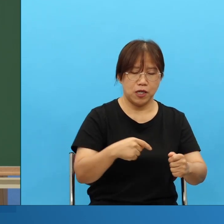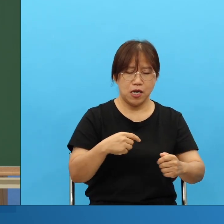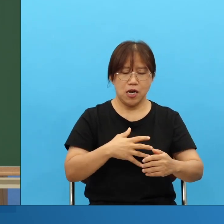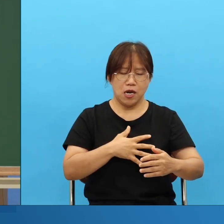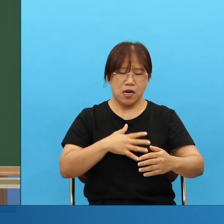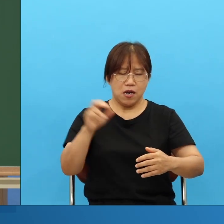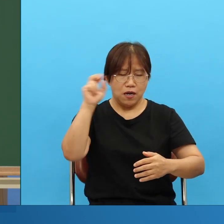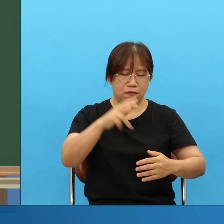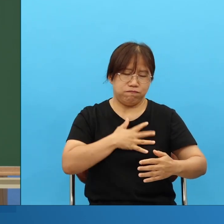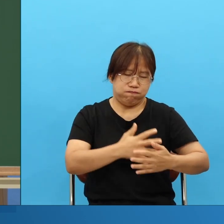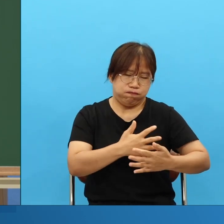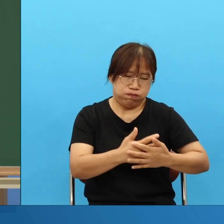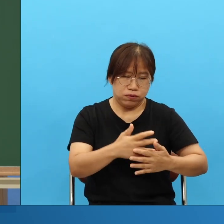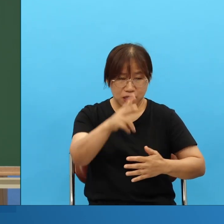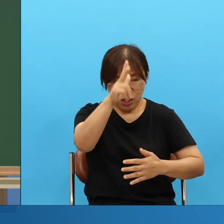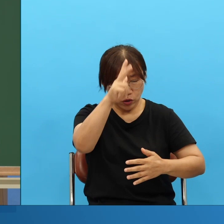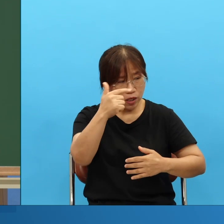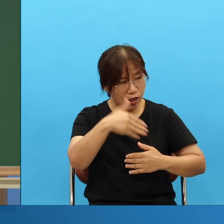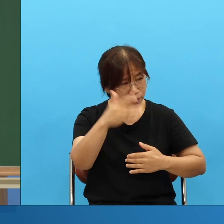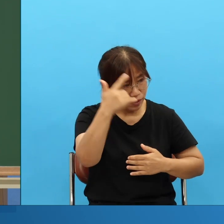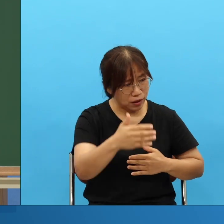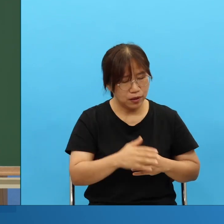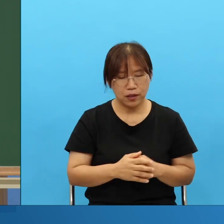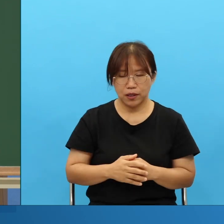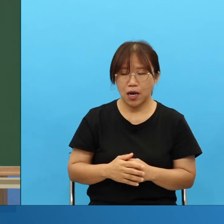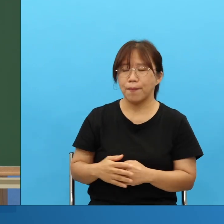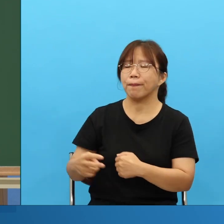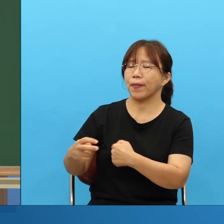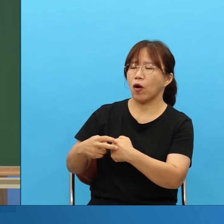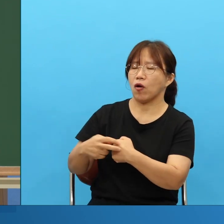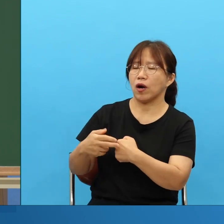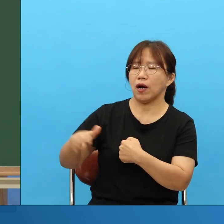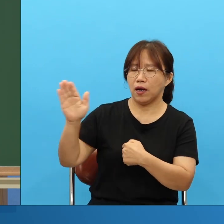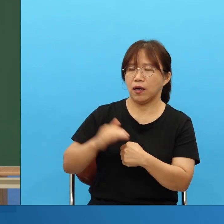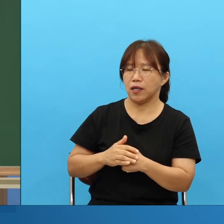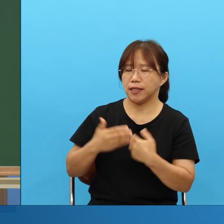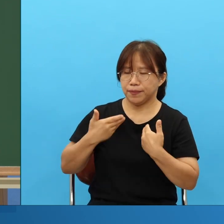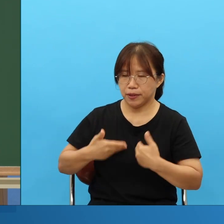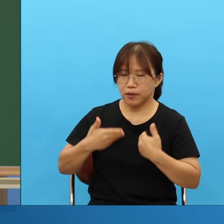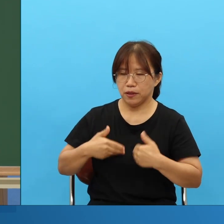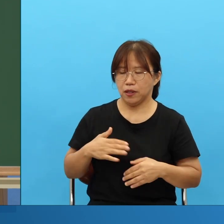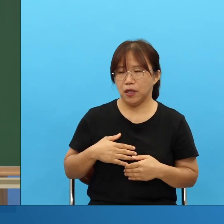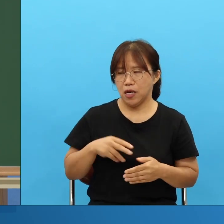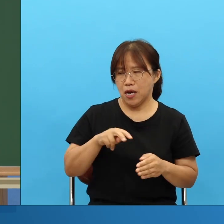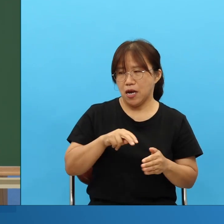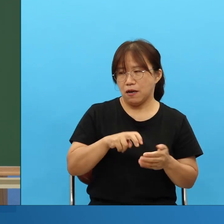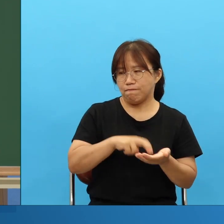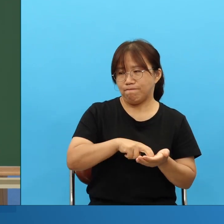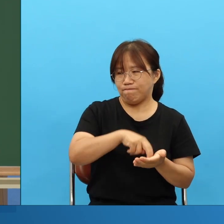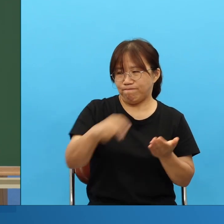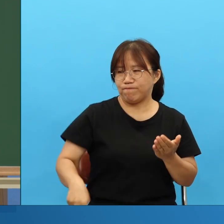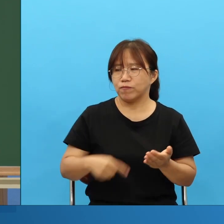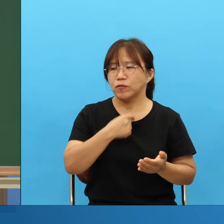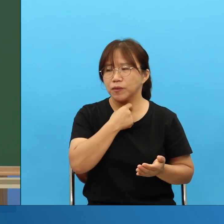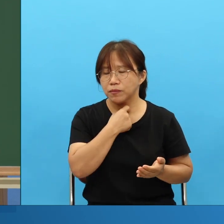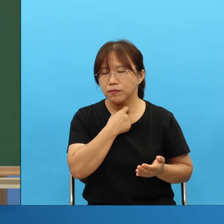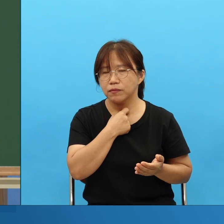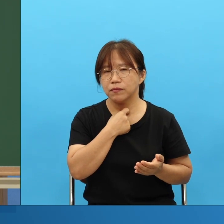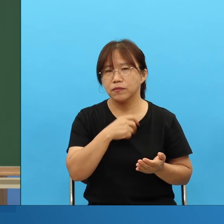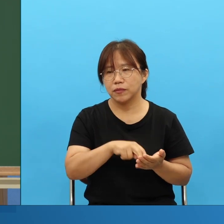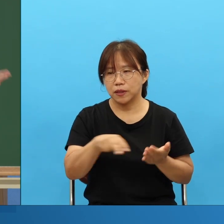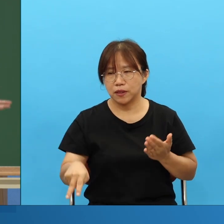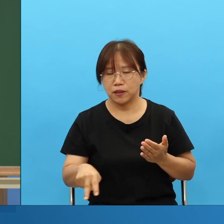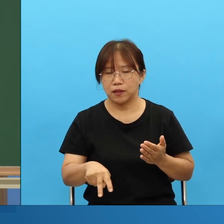경찰 데려가는 거 아닙니까? 병원 간다. 가만히 있어라. 아, 뛰내리겠다 하면서 막 차 가는데 어쨌든